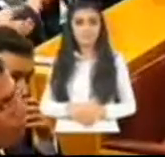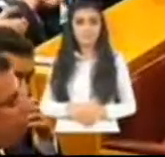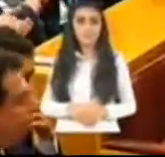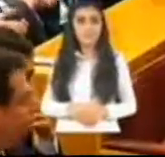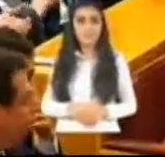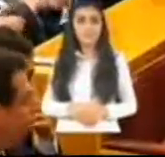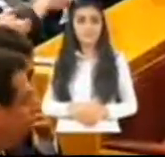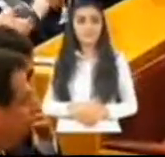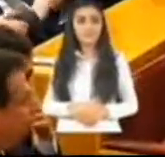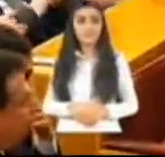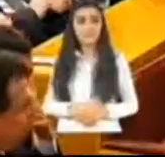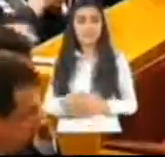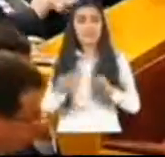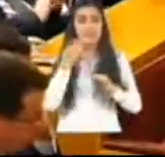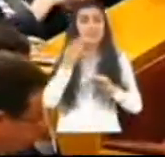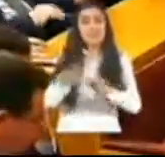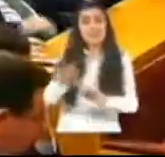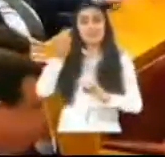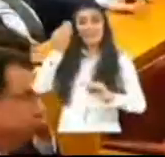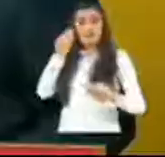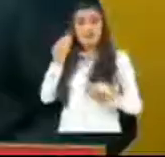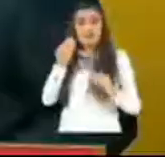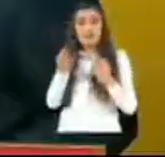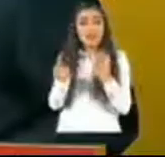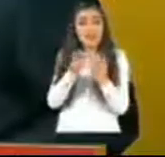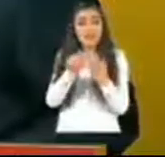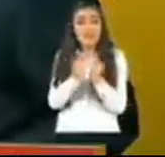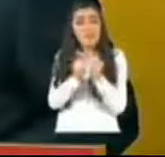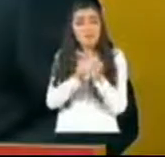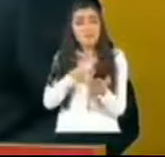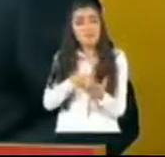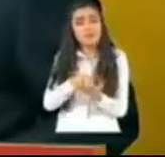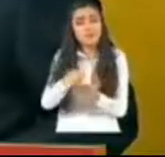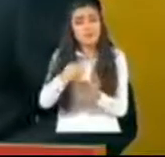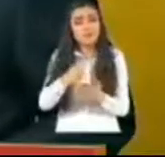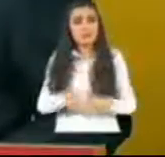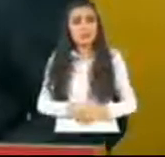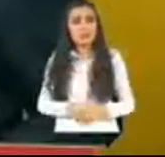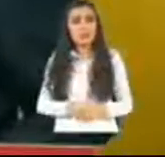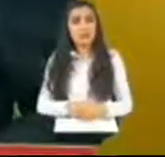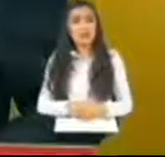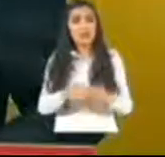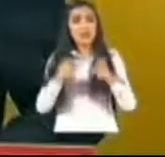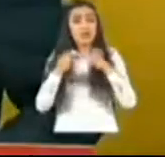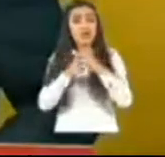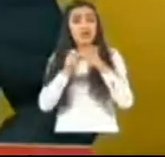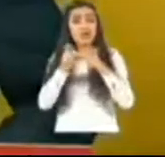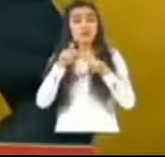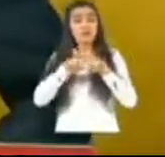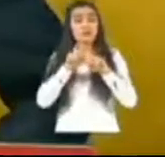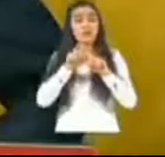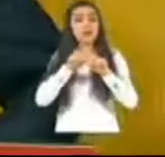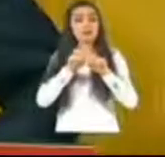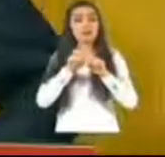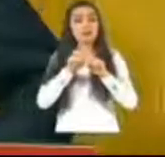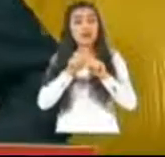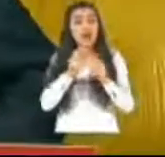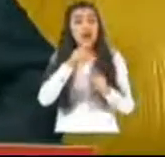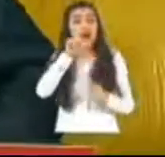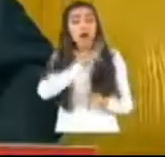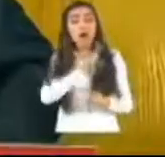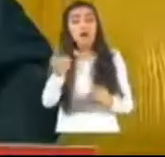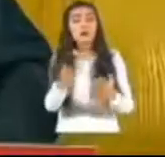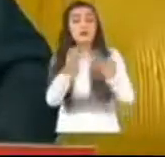Kutlum geçmişimizin rehberliğiyle yürüyeceğiz. Ecdadımızın hayır duasına layık olabilmek